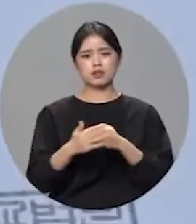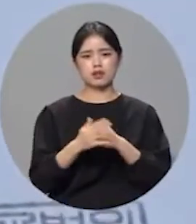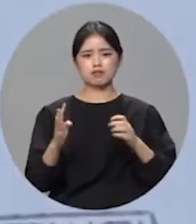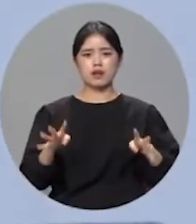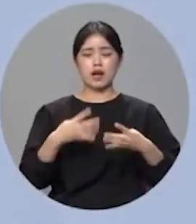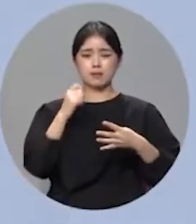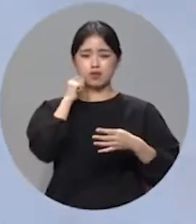있습니다